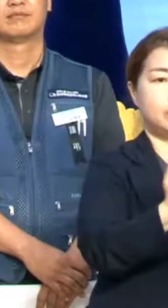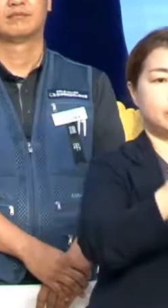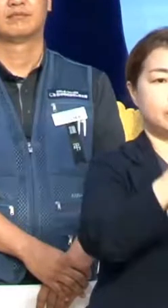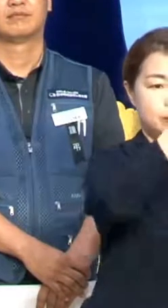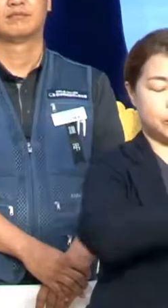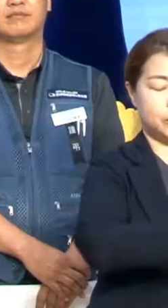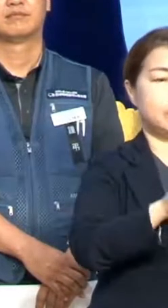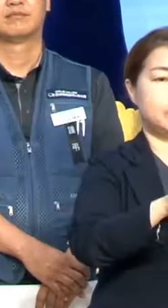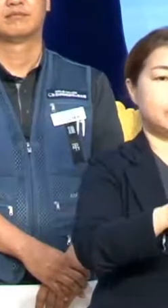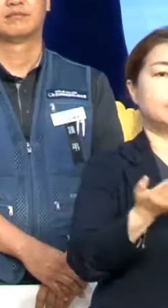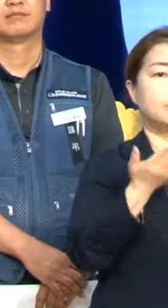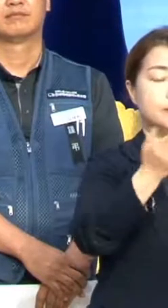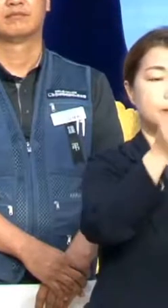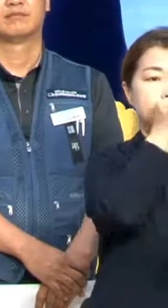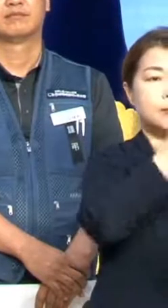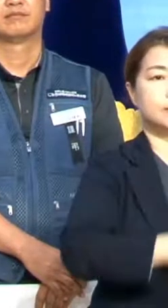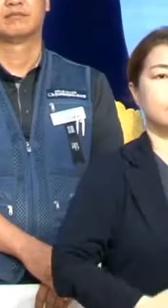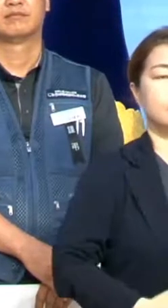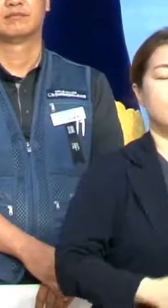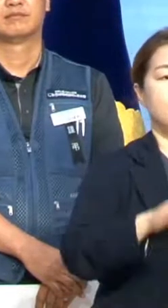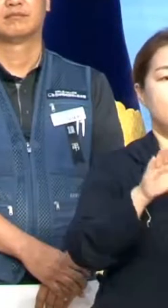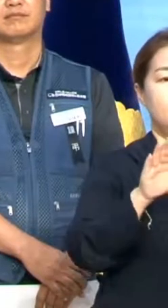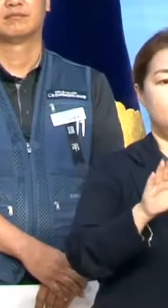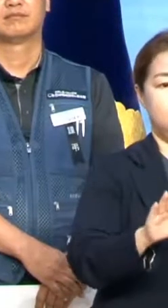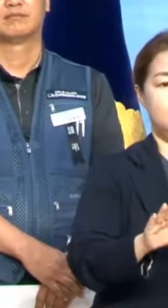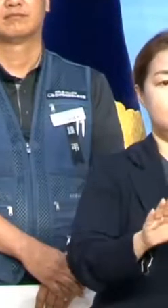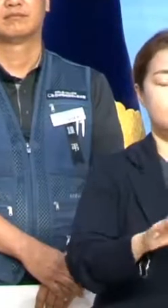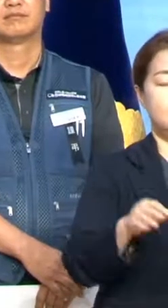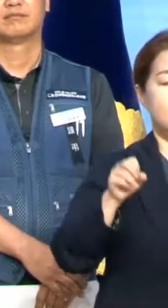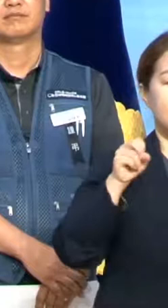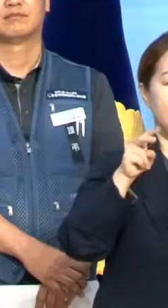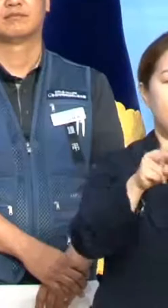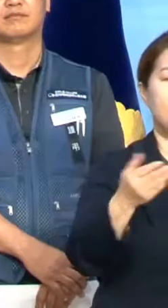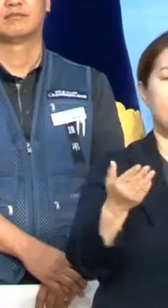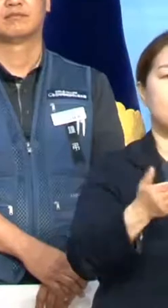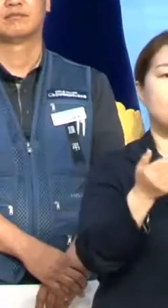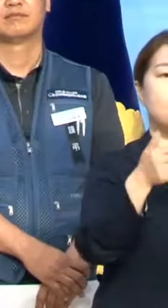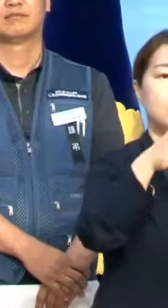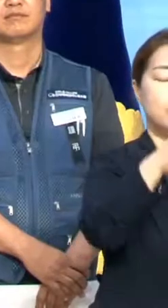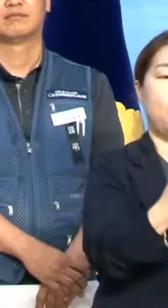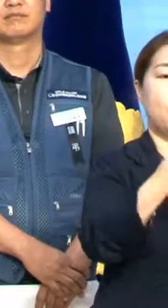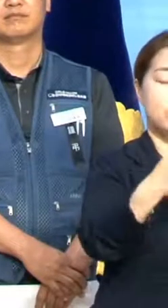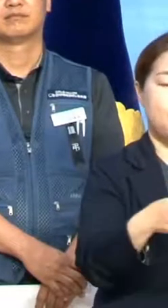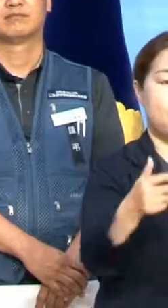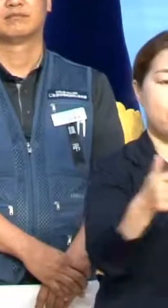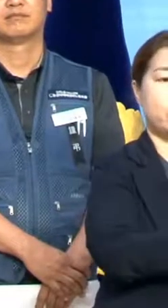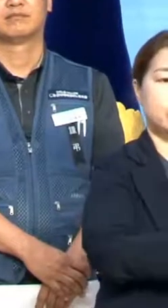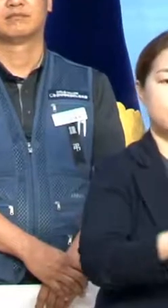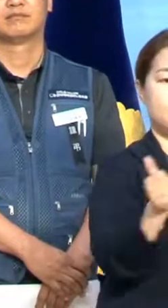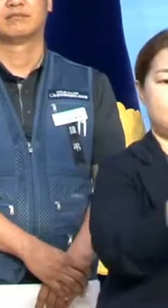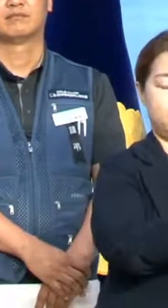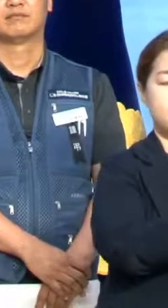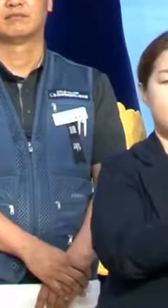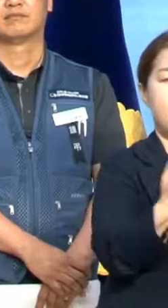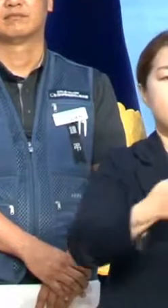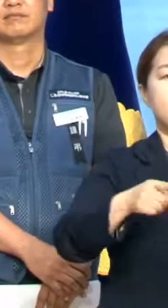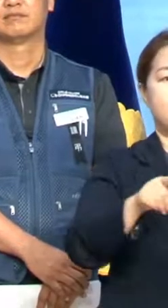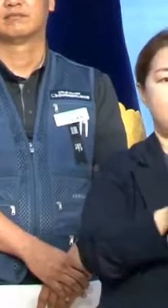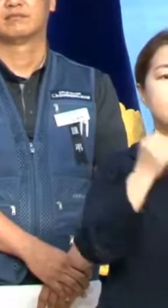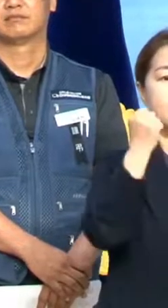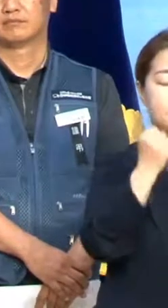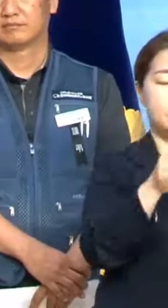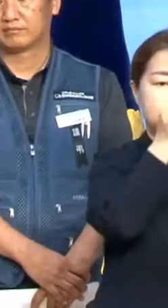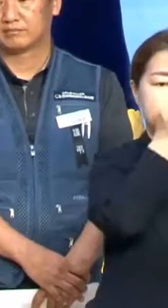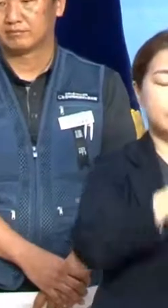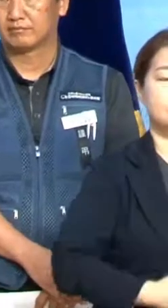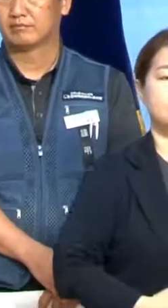기자회견을 갖고자 합니다 오늘 택배 노조 해서 위원장님과 수석 부위원장 님이 함께 해주고